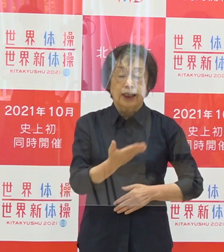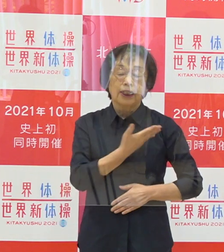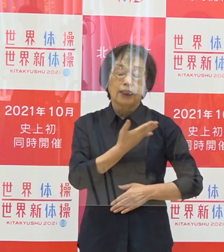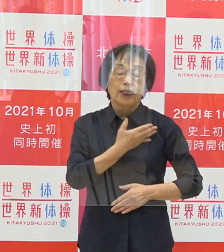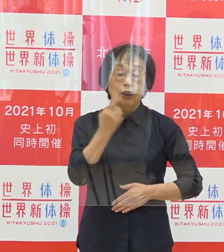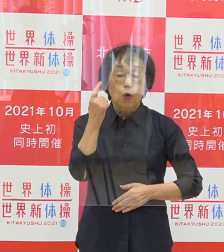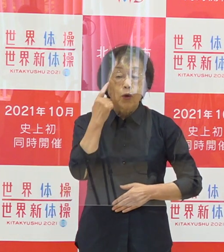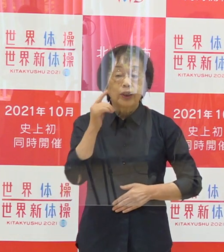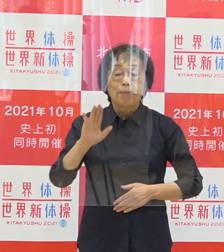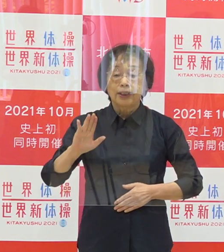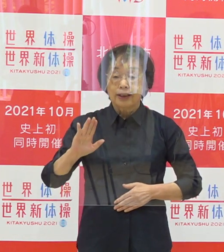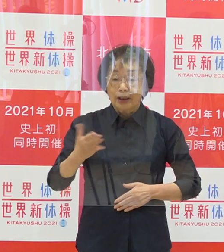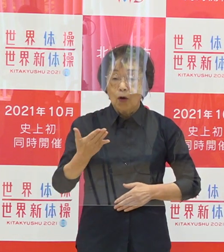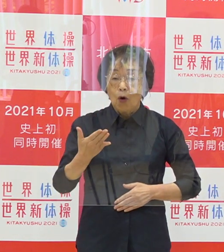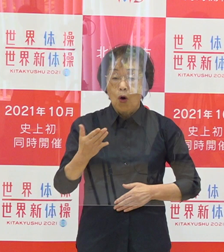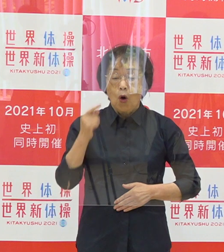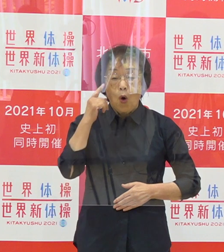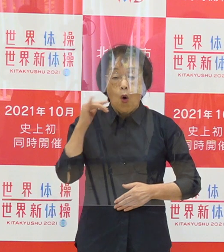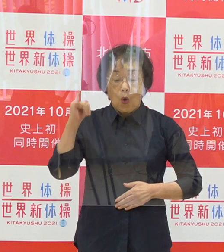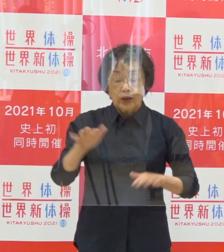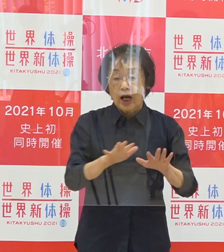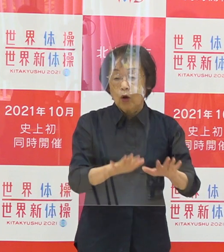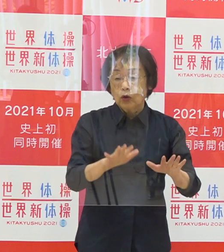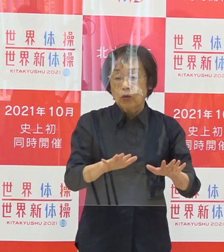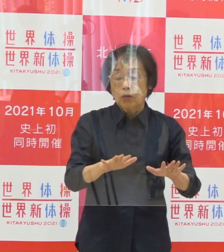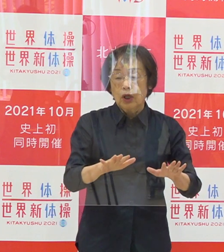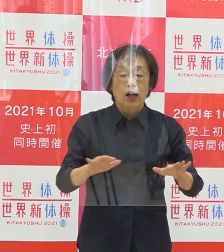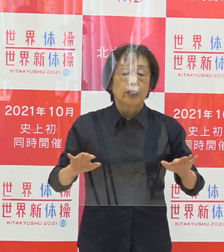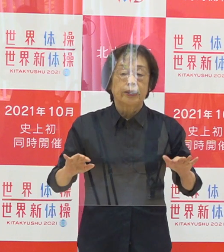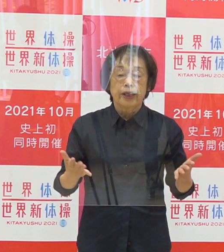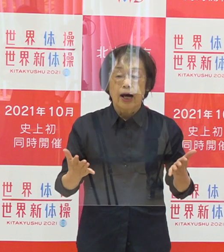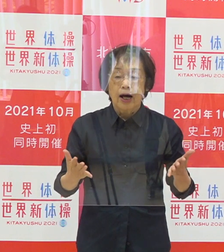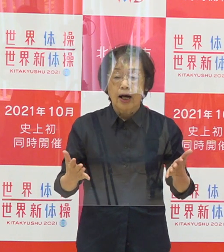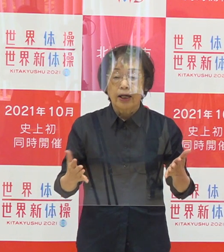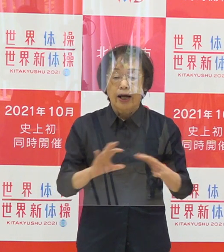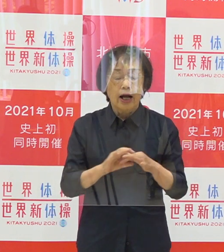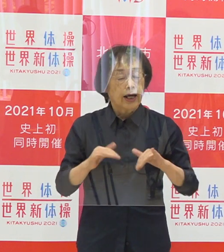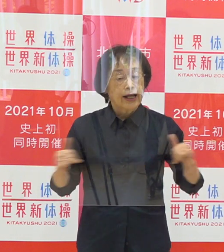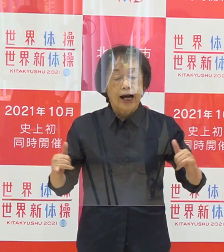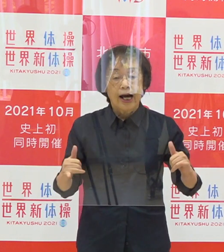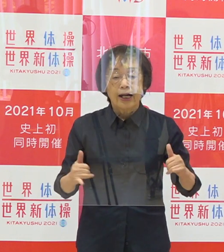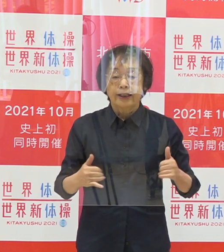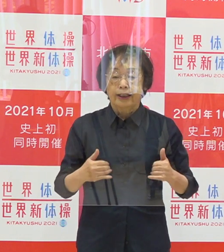です。ただその保護者子どもが不在の中進められていたということで、